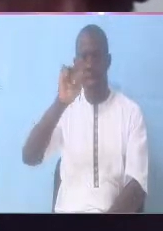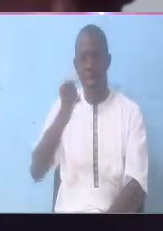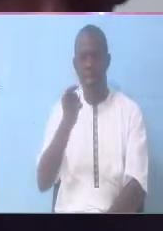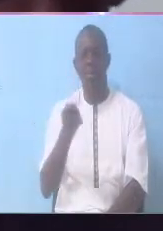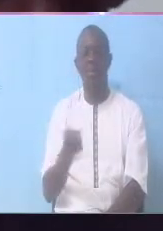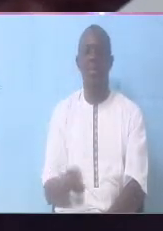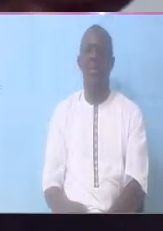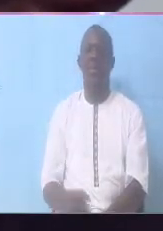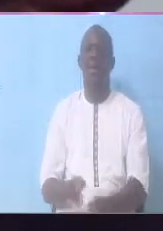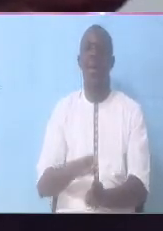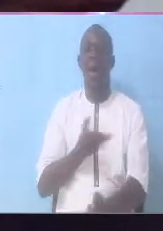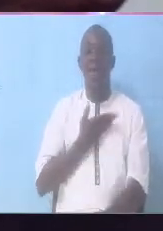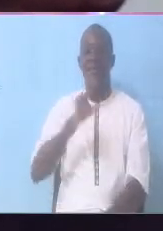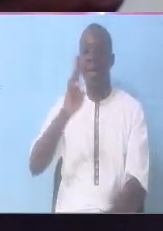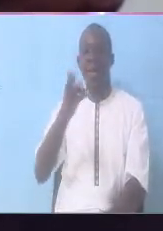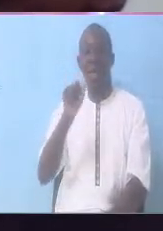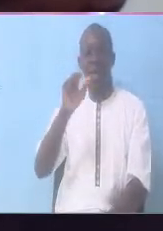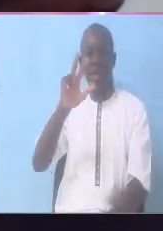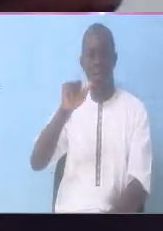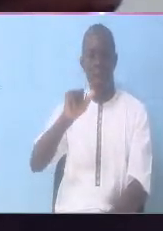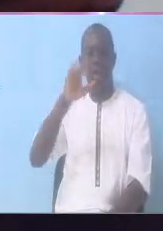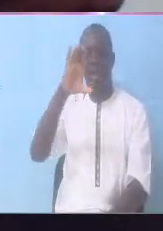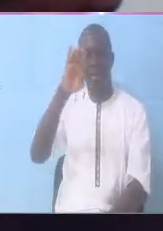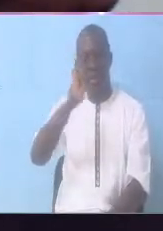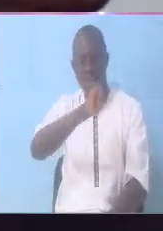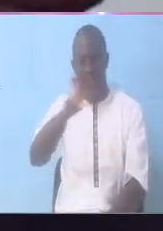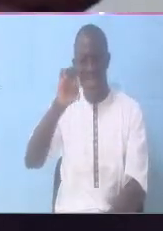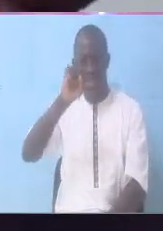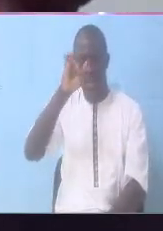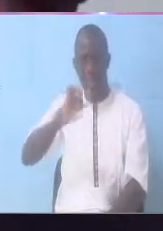Awad Sise Sabali. Awad Sise Sabali.